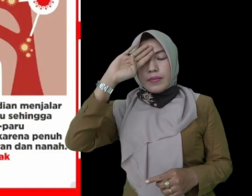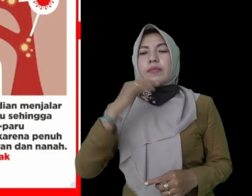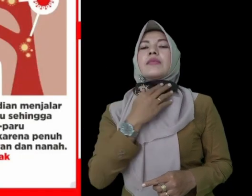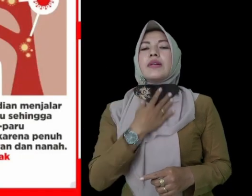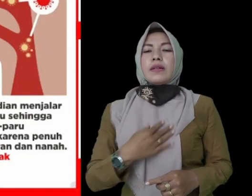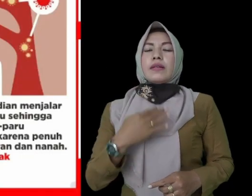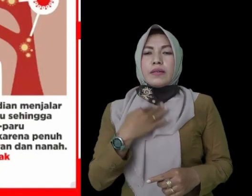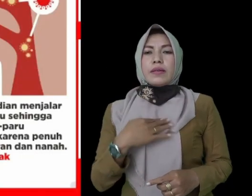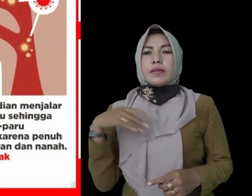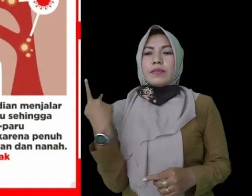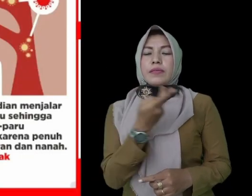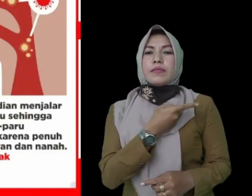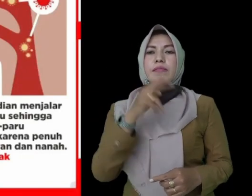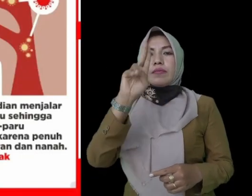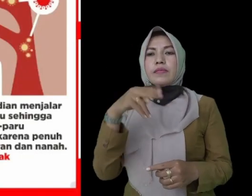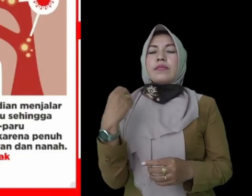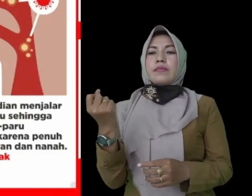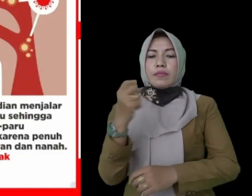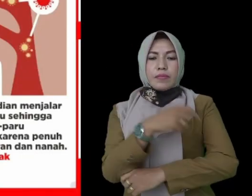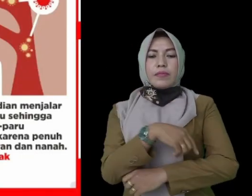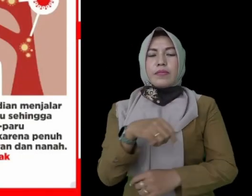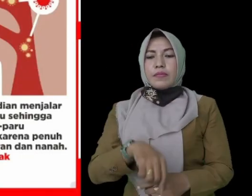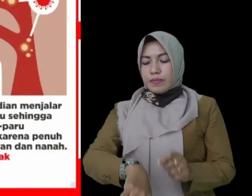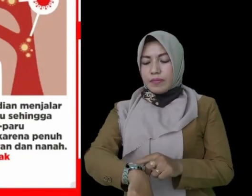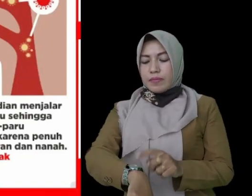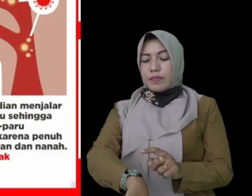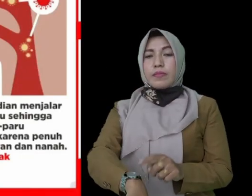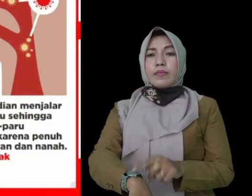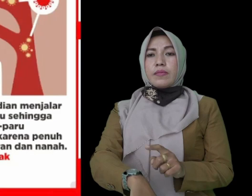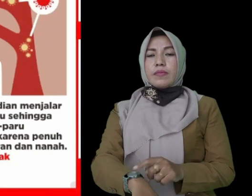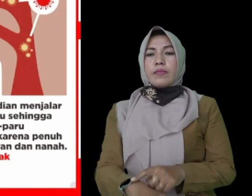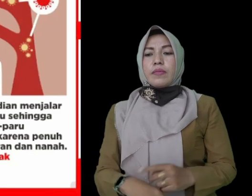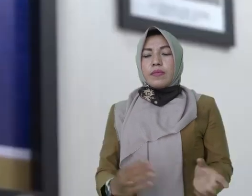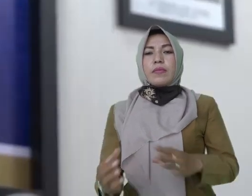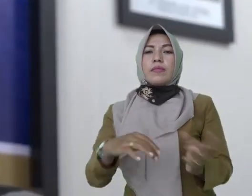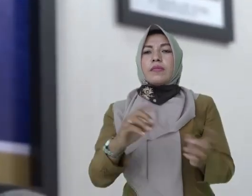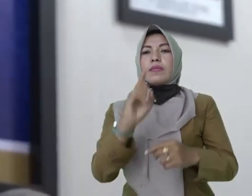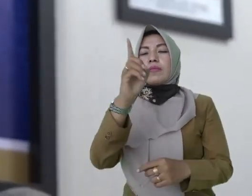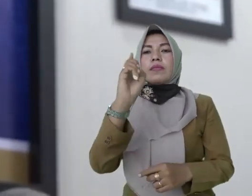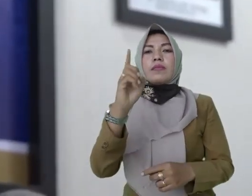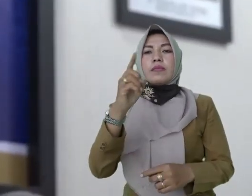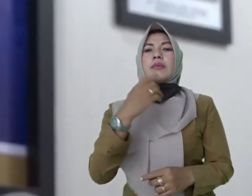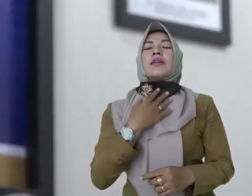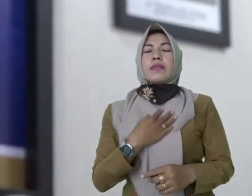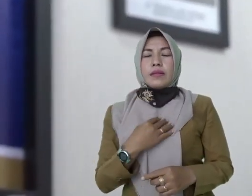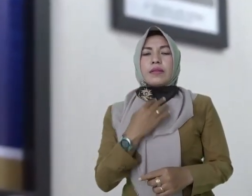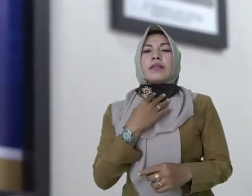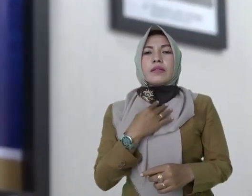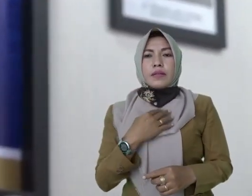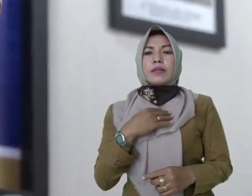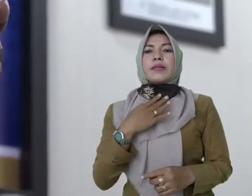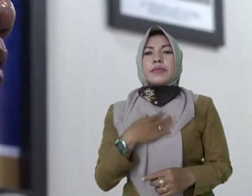sakit kerongkongan, napas sesak. Napas kita kan 20 kali kalau kita hitung per menit ni. Atau mulai lambat,